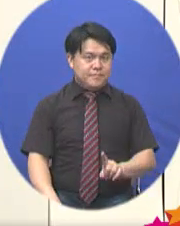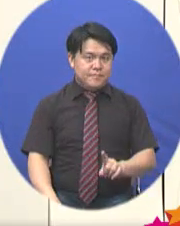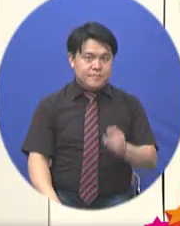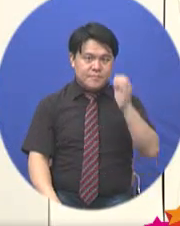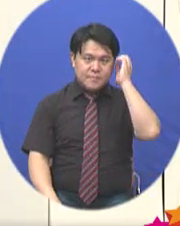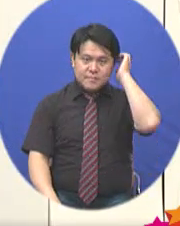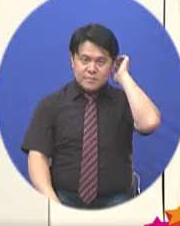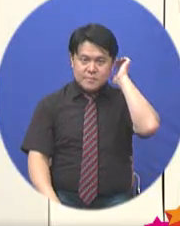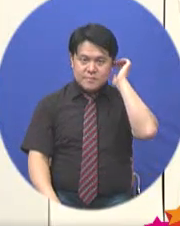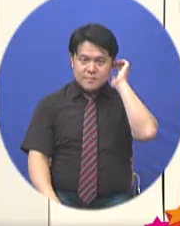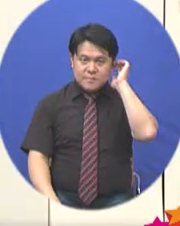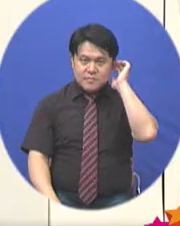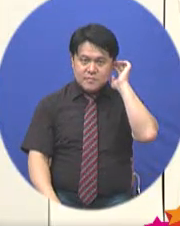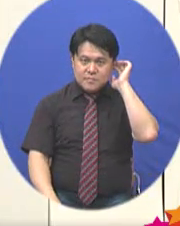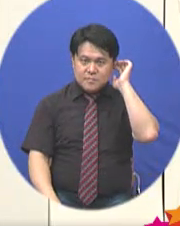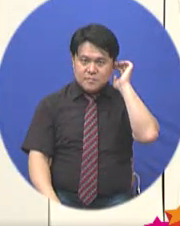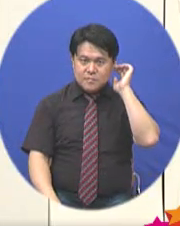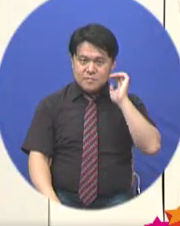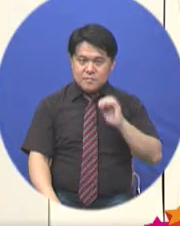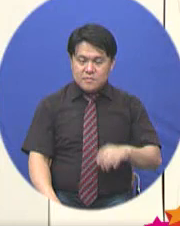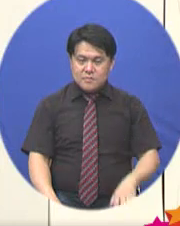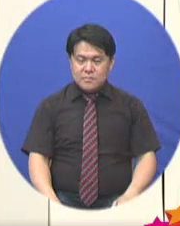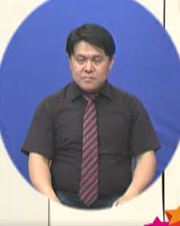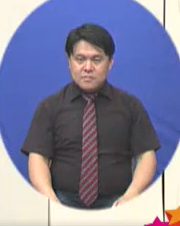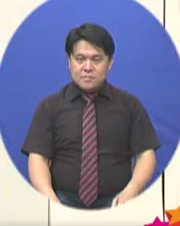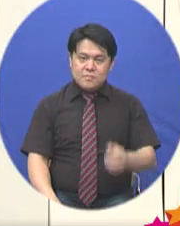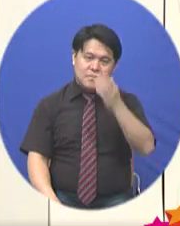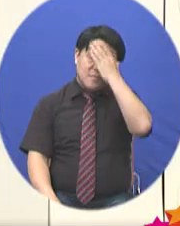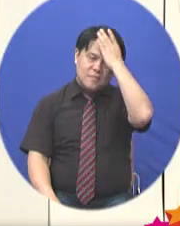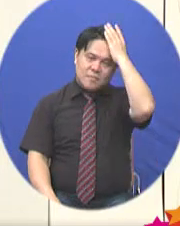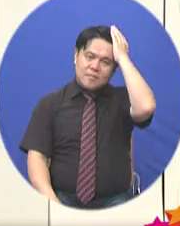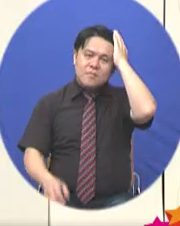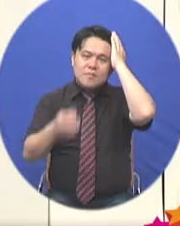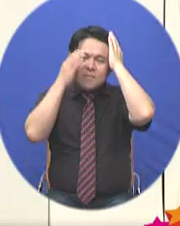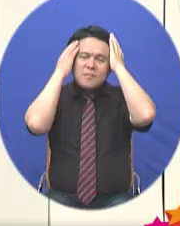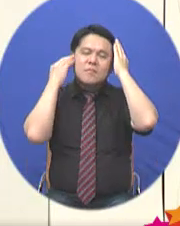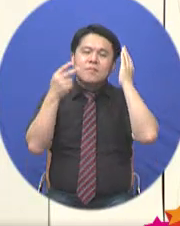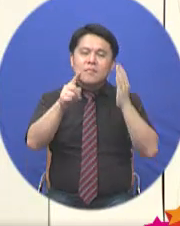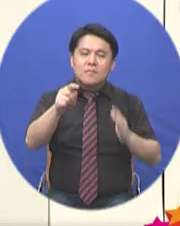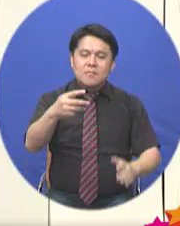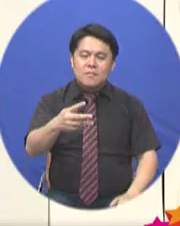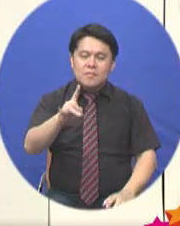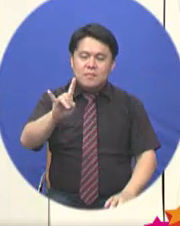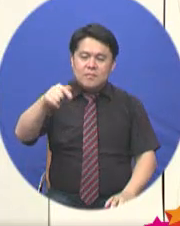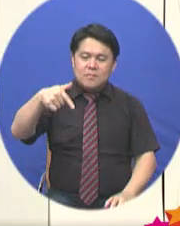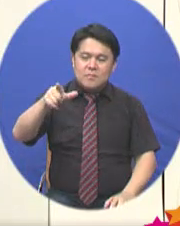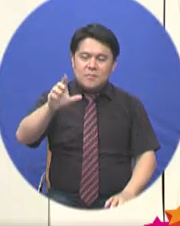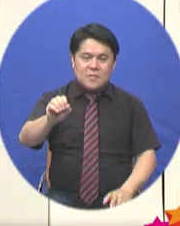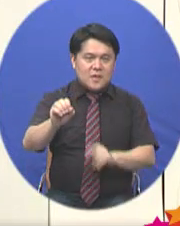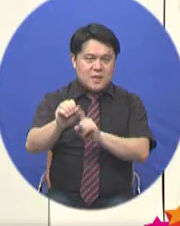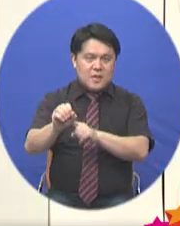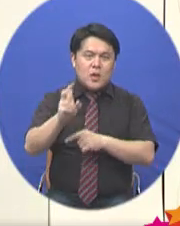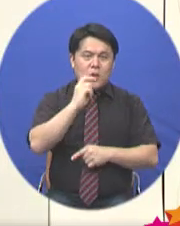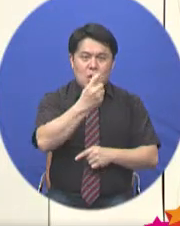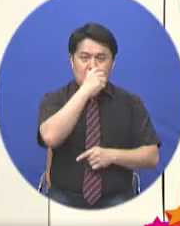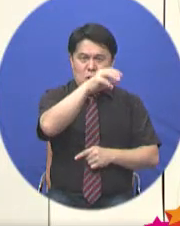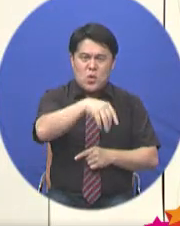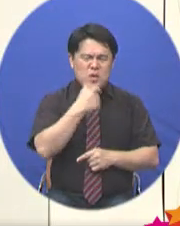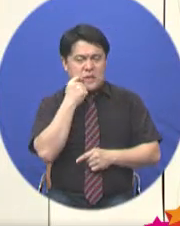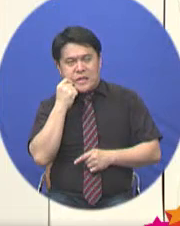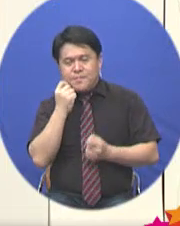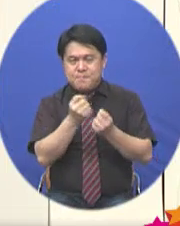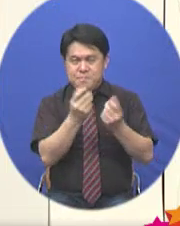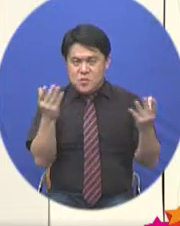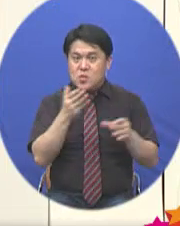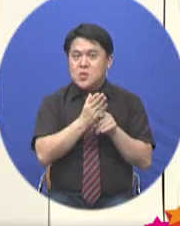제목이? 아, 저 김국환 씨의 예? 달래강이라는 노래가 요즘 노래교실에서 인기가 좋아요. 한번